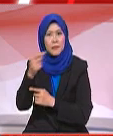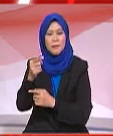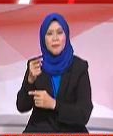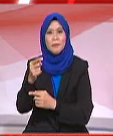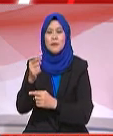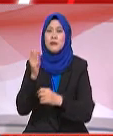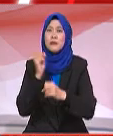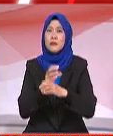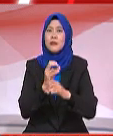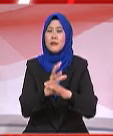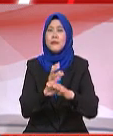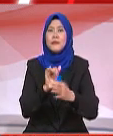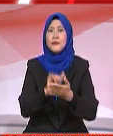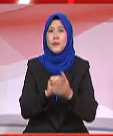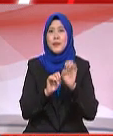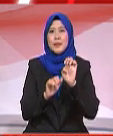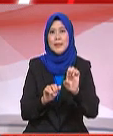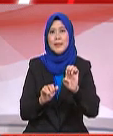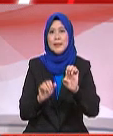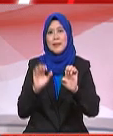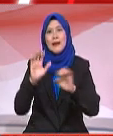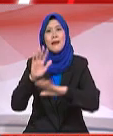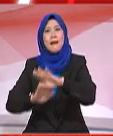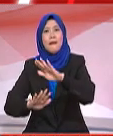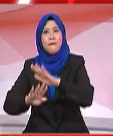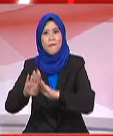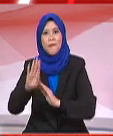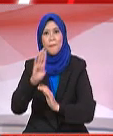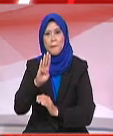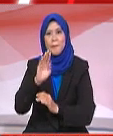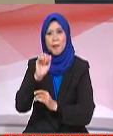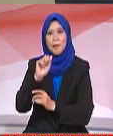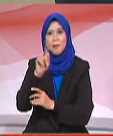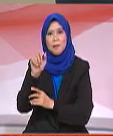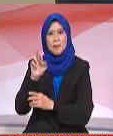inisiatif itu termasuklah e-kraf bazar.